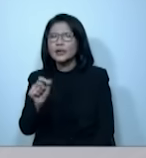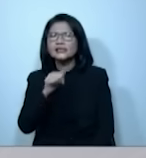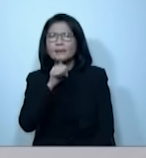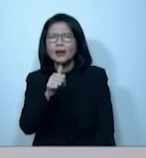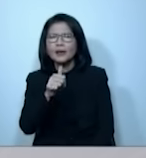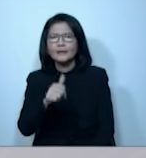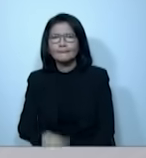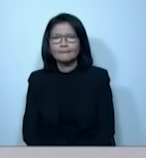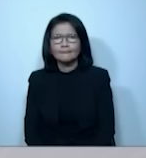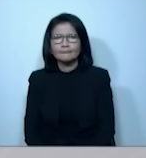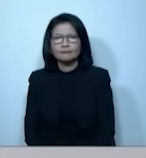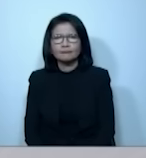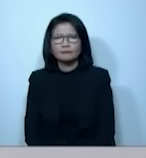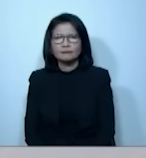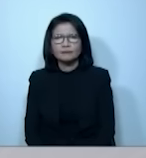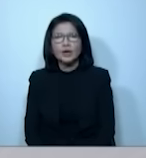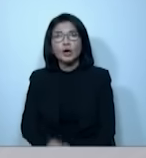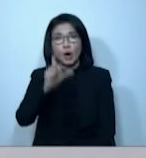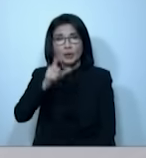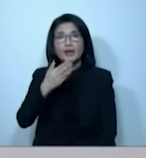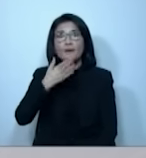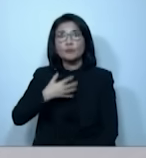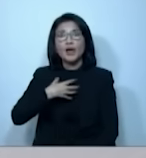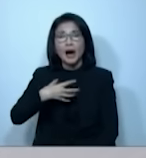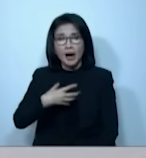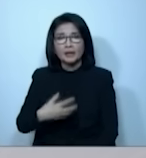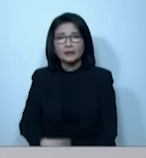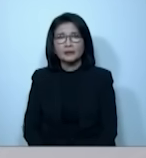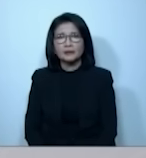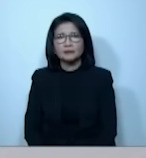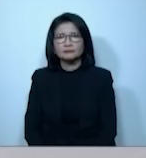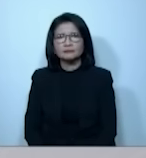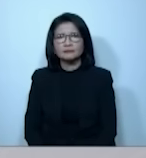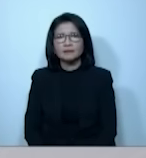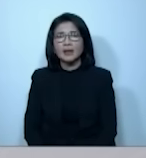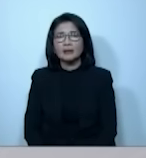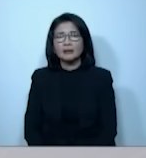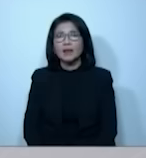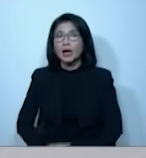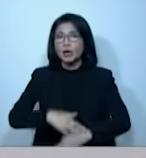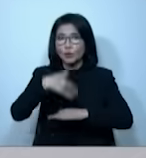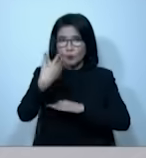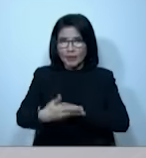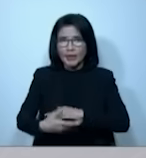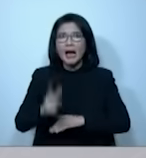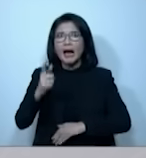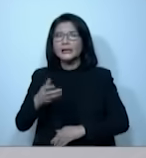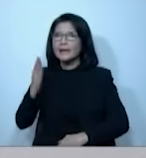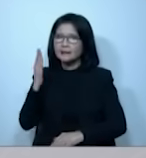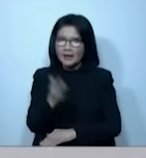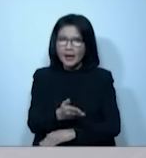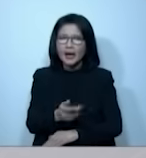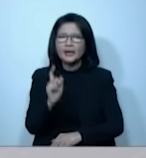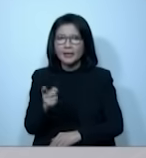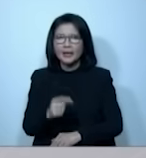eh pihak yang Diberi wewenang kemudian sudah ada tindakan